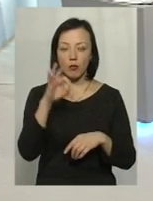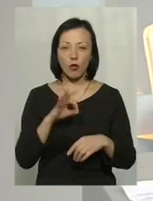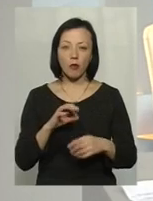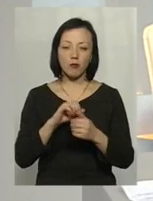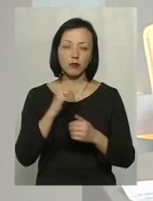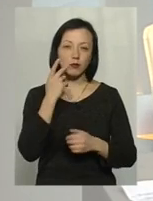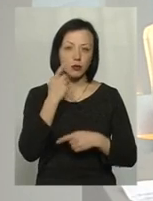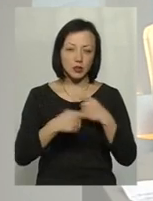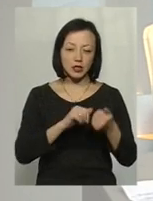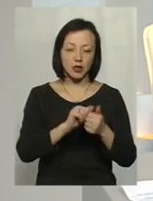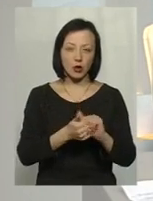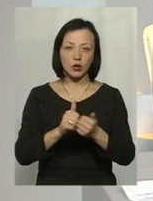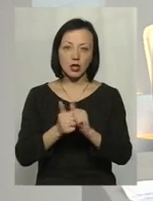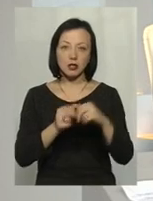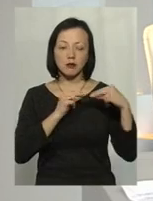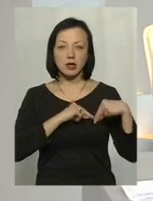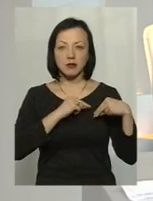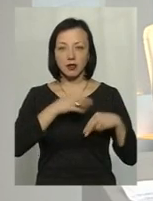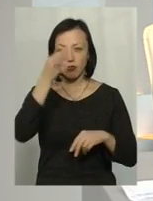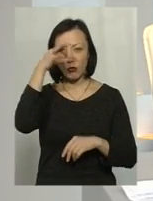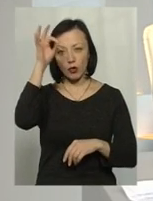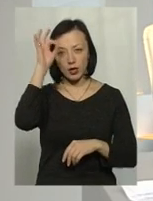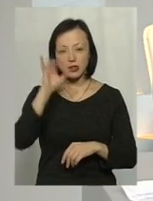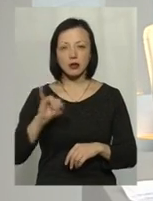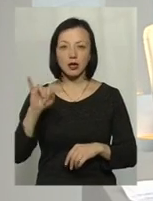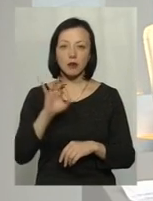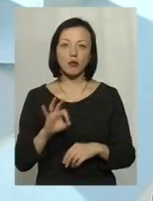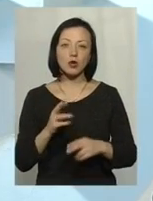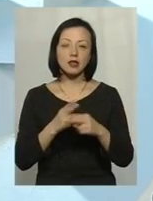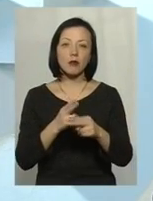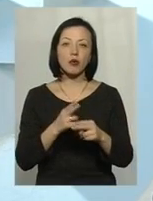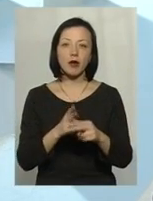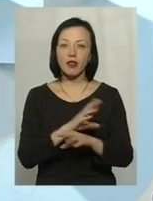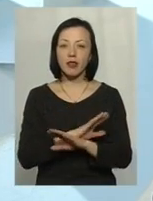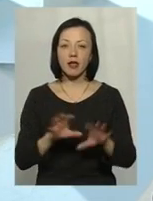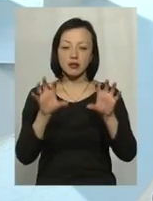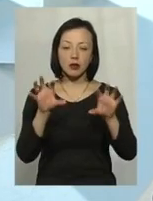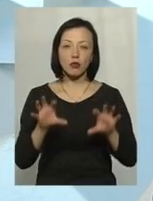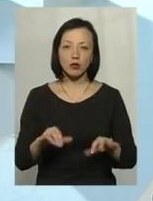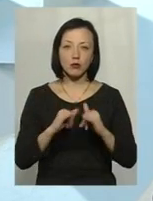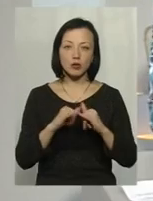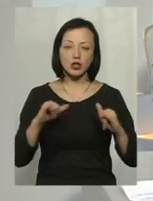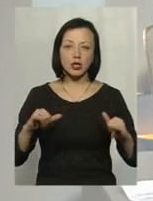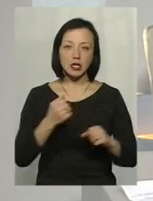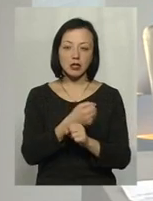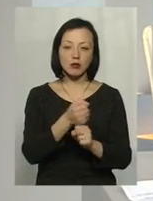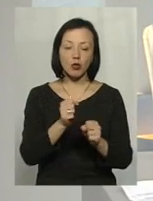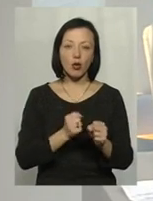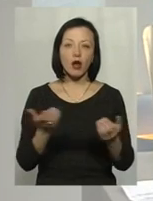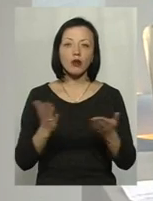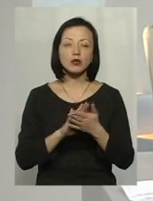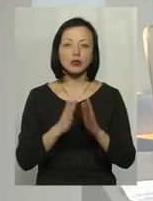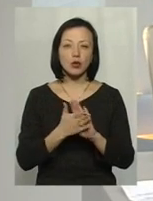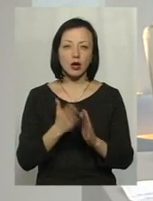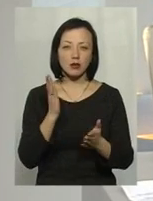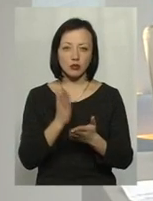ротації працівників поліції, а й про запобігання нелегальному поширенню зброї. Яку картину маємо